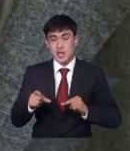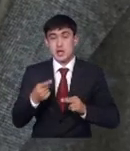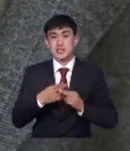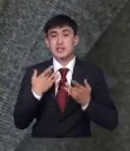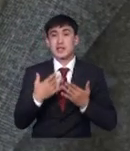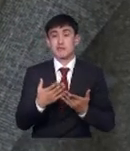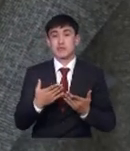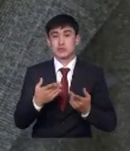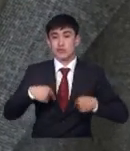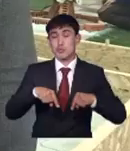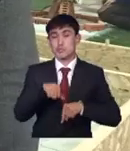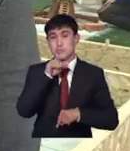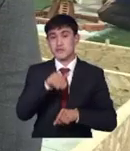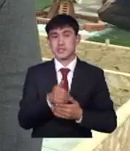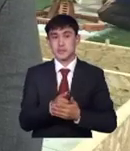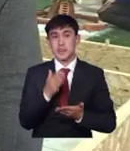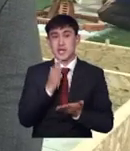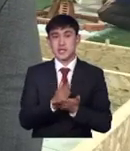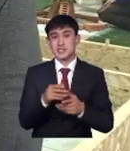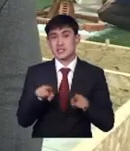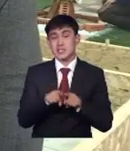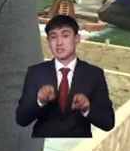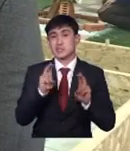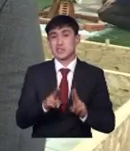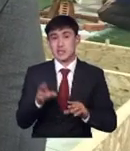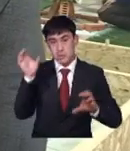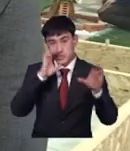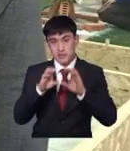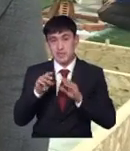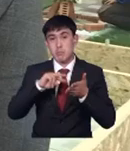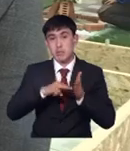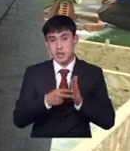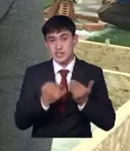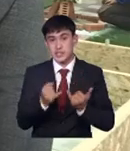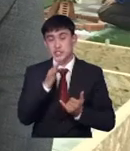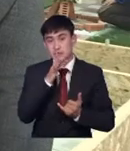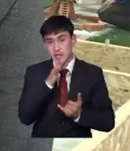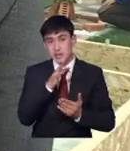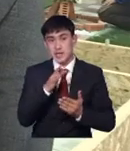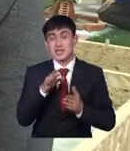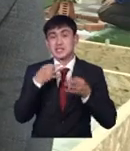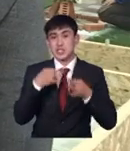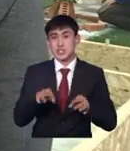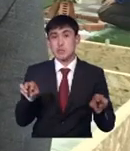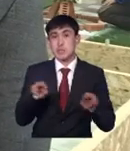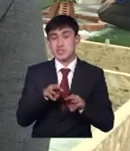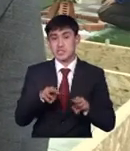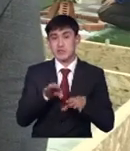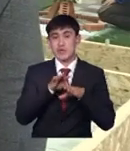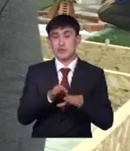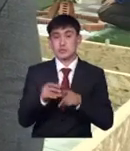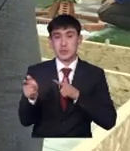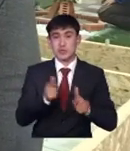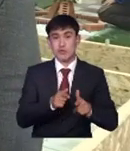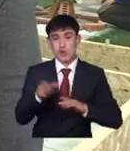востребованная в обществе профессия существует также специальный образовательный план в настоящее время с разрешением Министерства ведётся